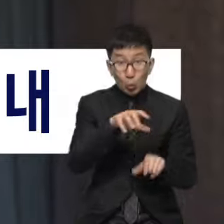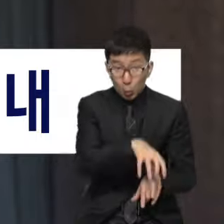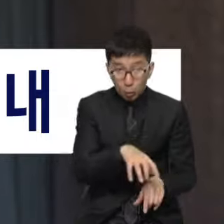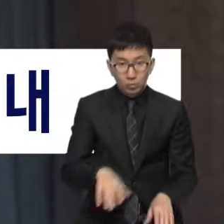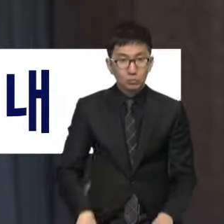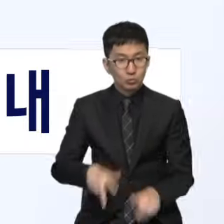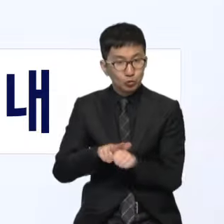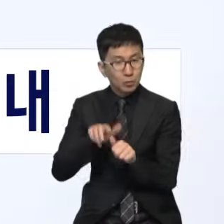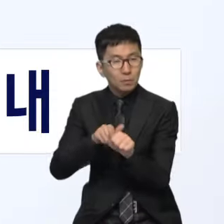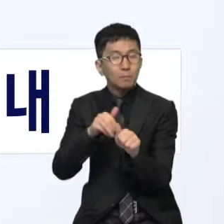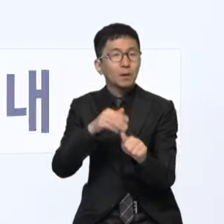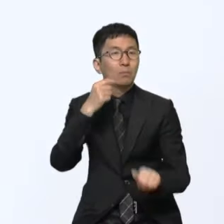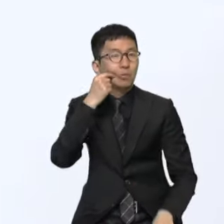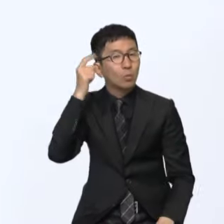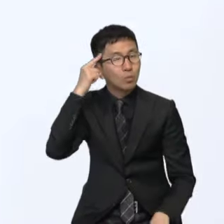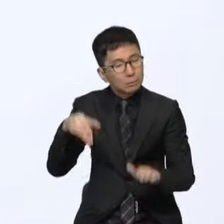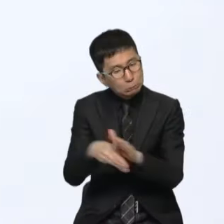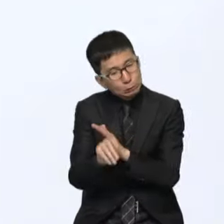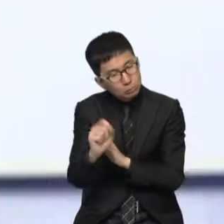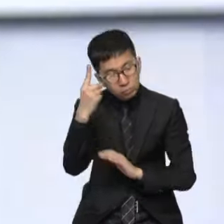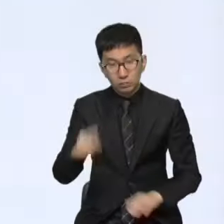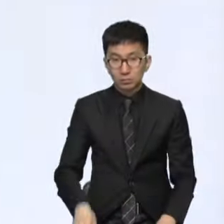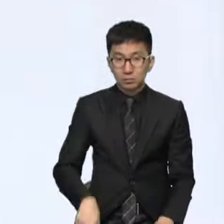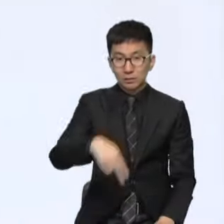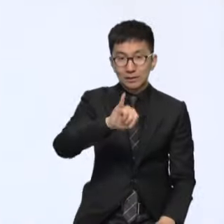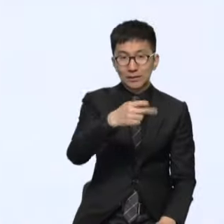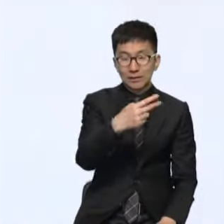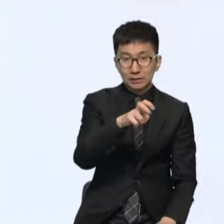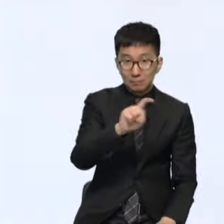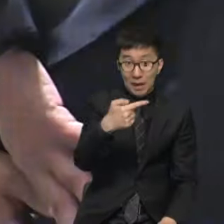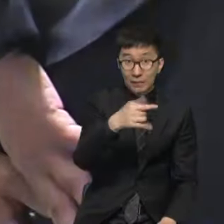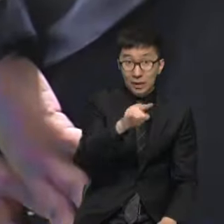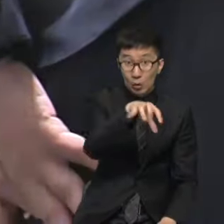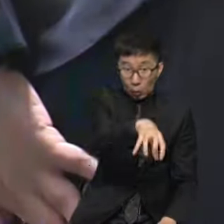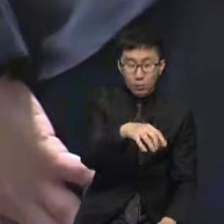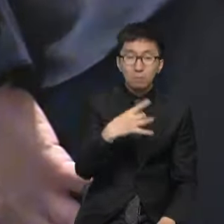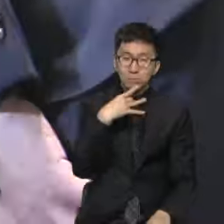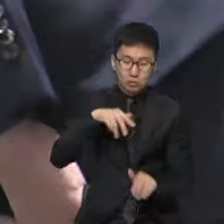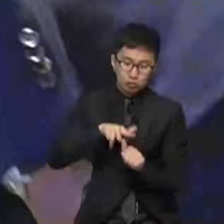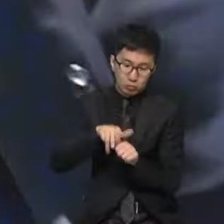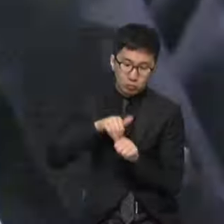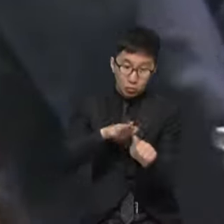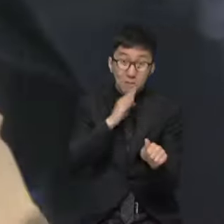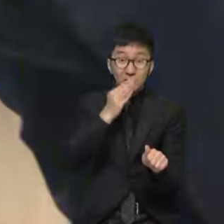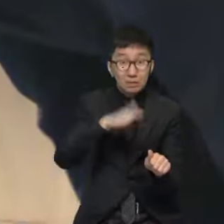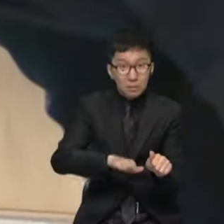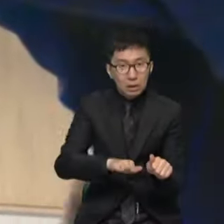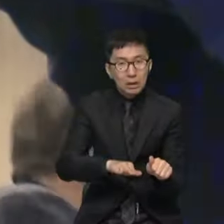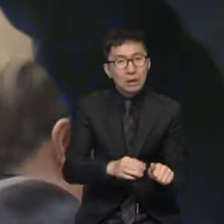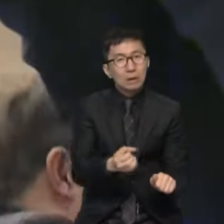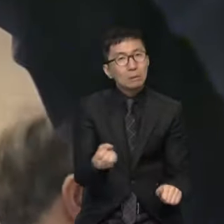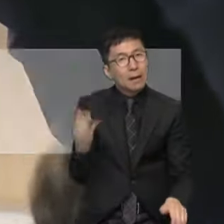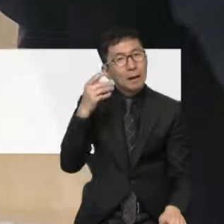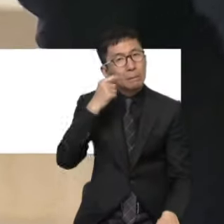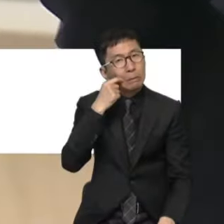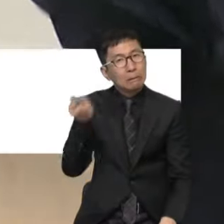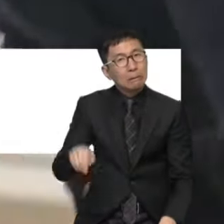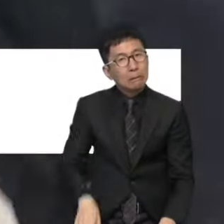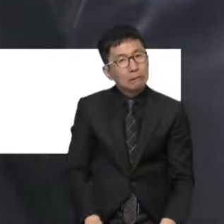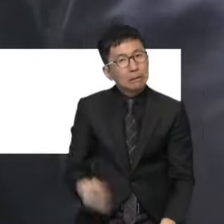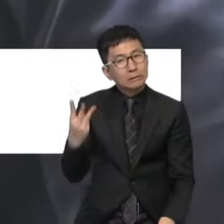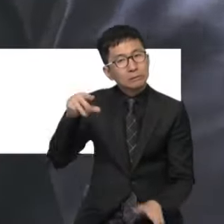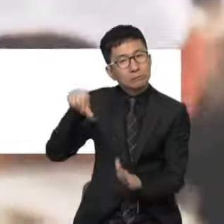못했습니다. 심한혜연 제1구에만 후보를 냈는데 그마저 완패해 단 한 석도 건지지 못한 겁니다. 기시다 총리가